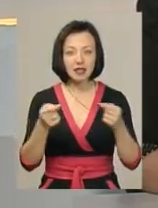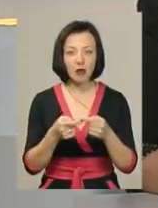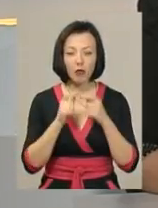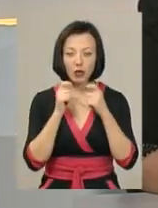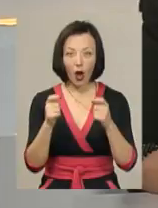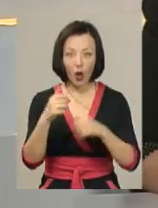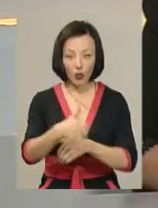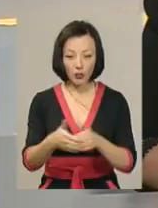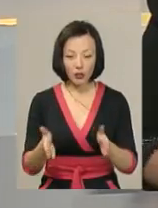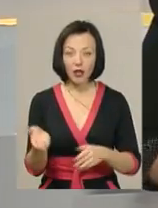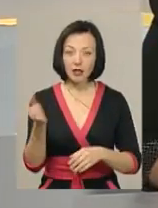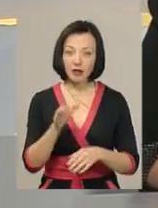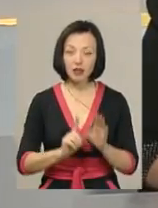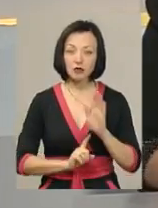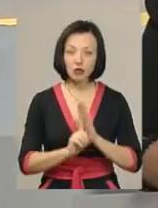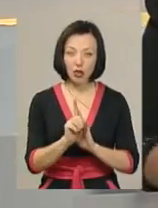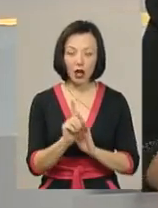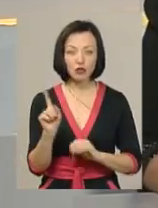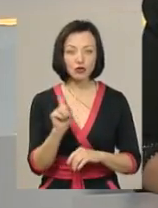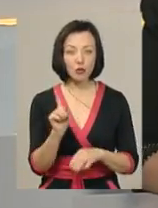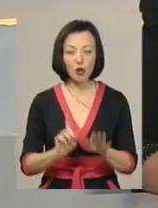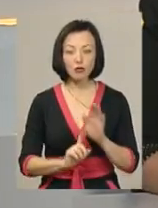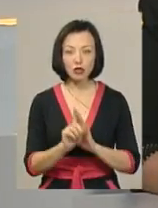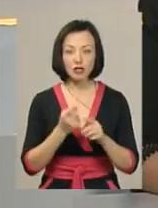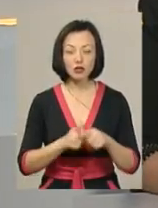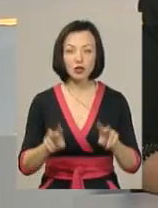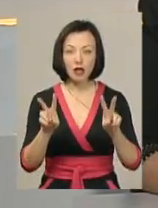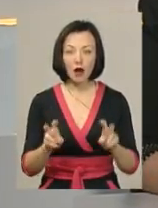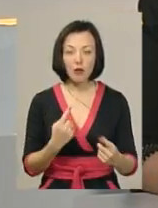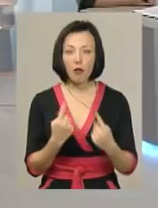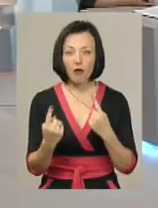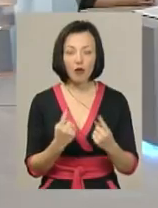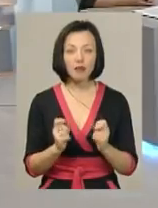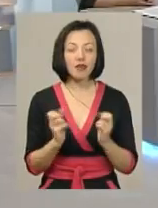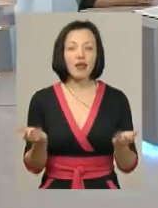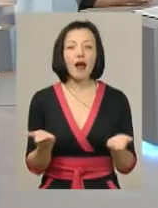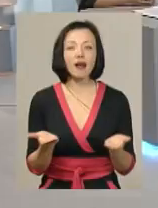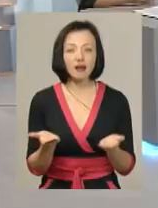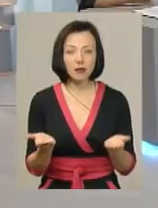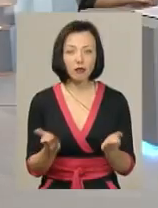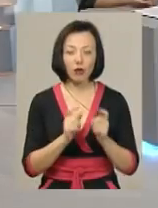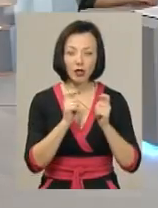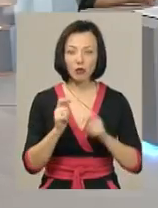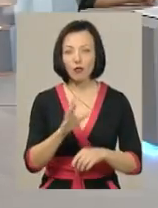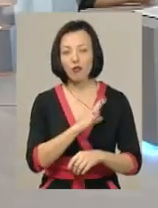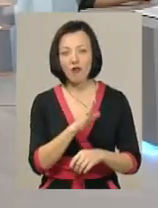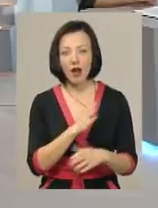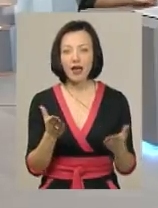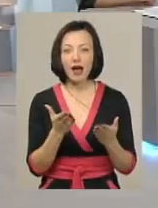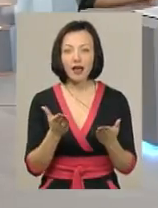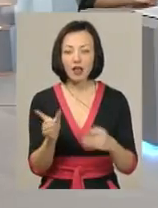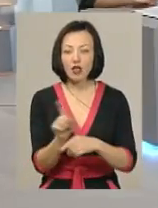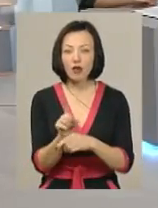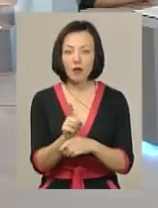А давайте спочатку для того щоб розпочати цю тему поговоримо про те які ж подарунки бувають і Які